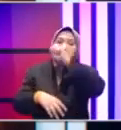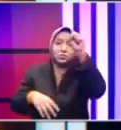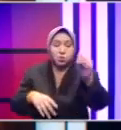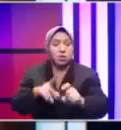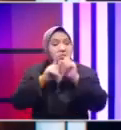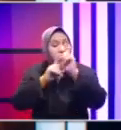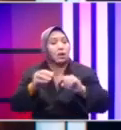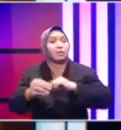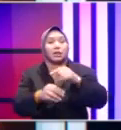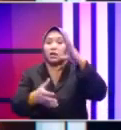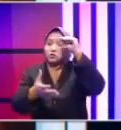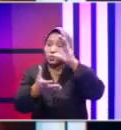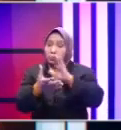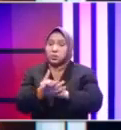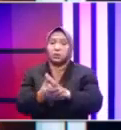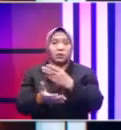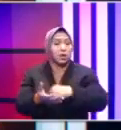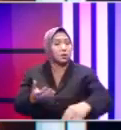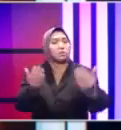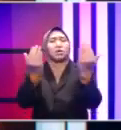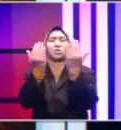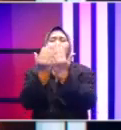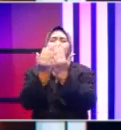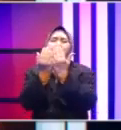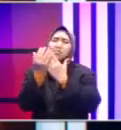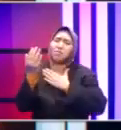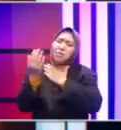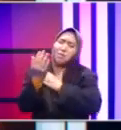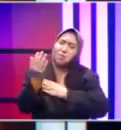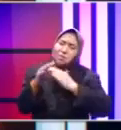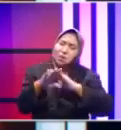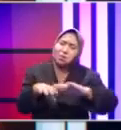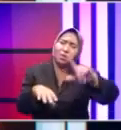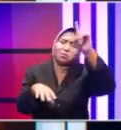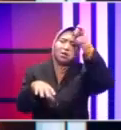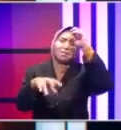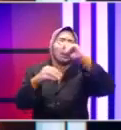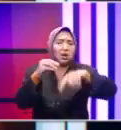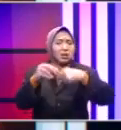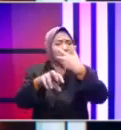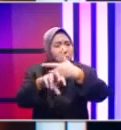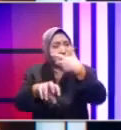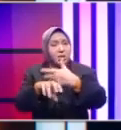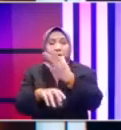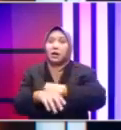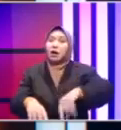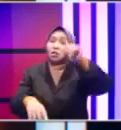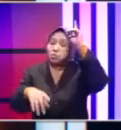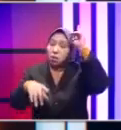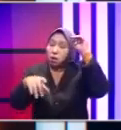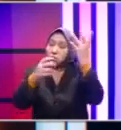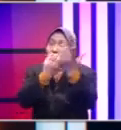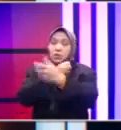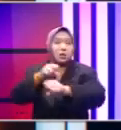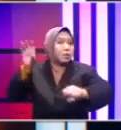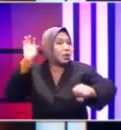mengenai suaminya sambil berdoa merayu kepada Allah perkara menyusahkannya sementara Allah sedia mendengar